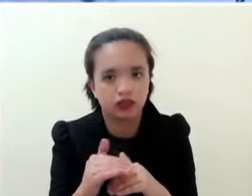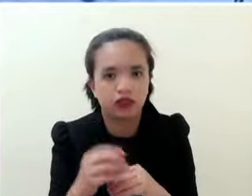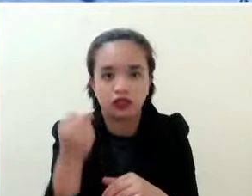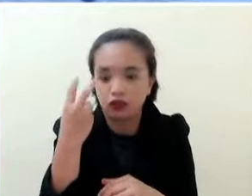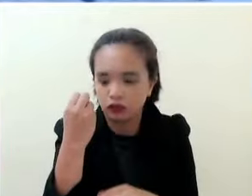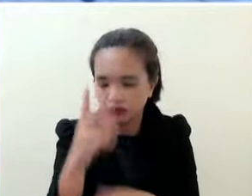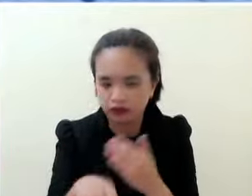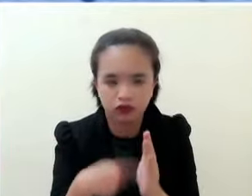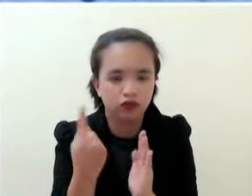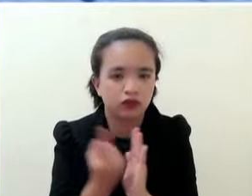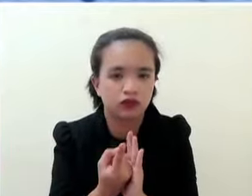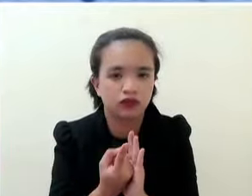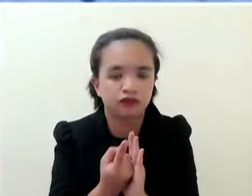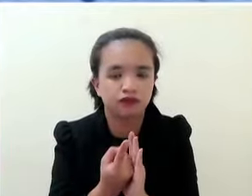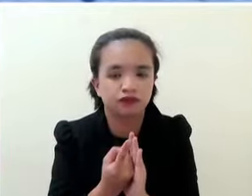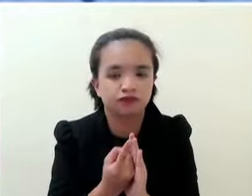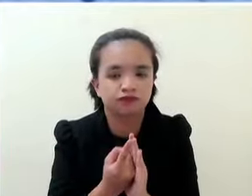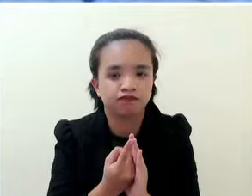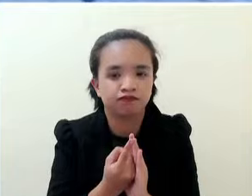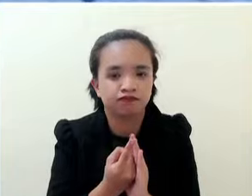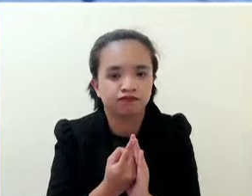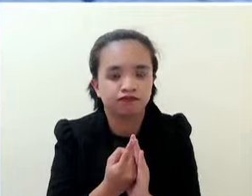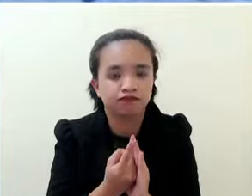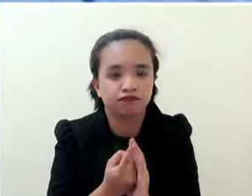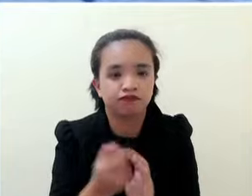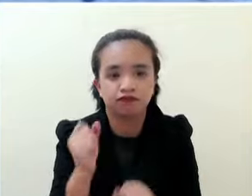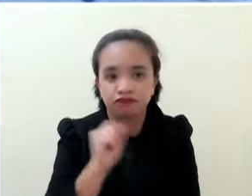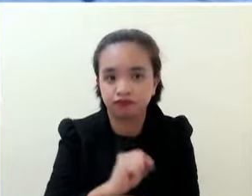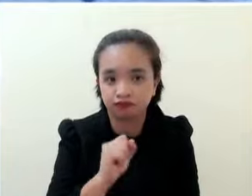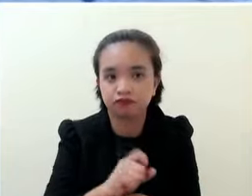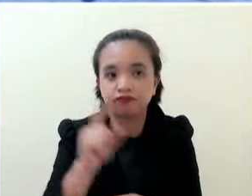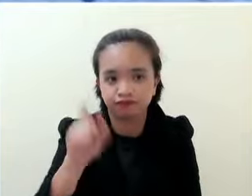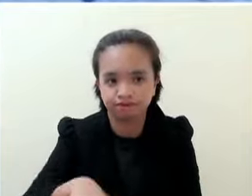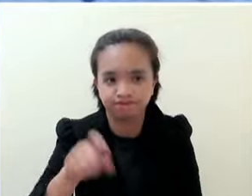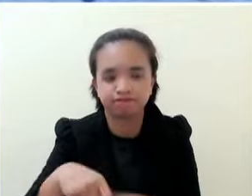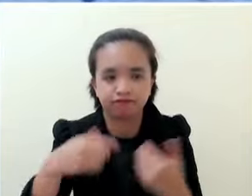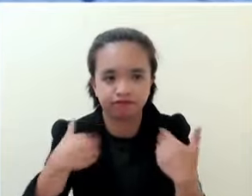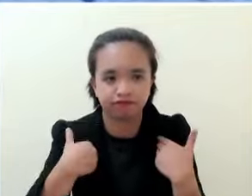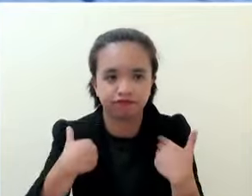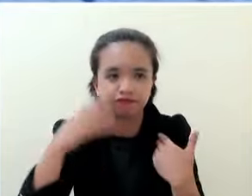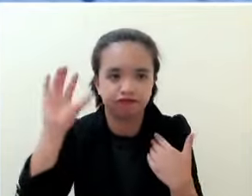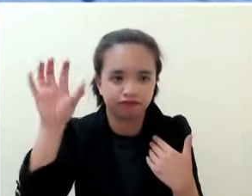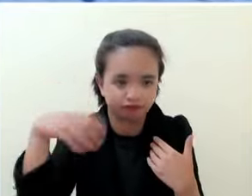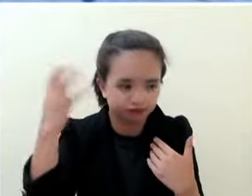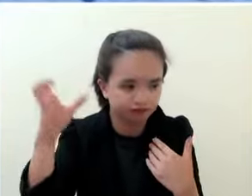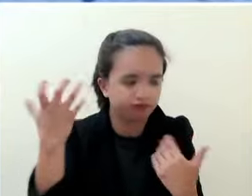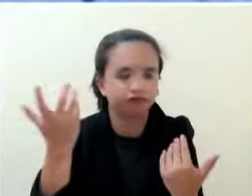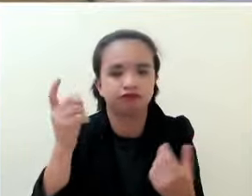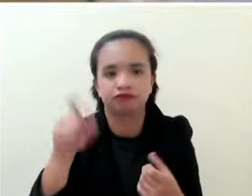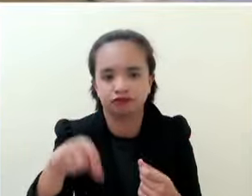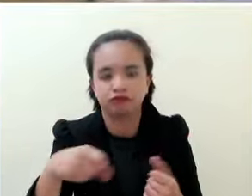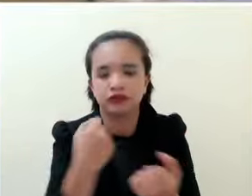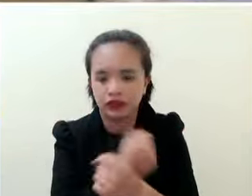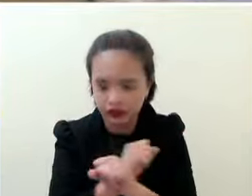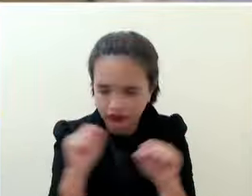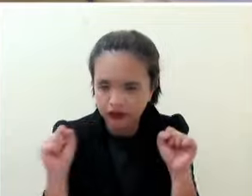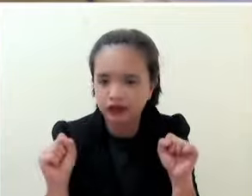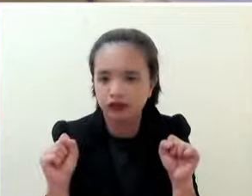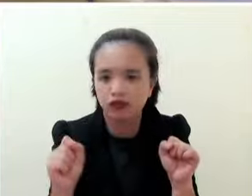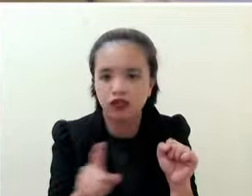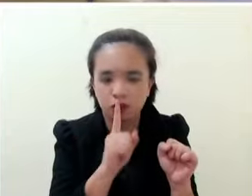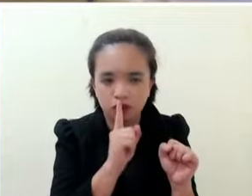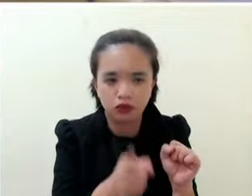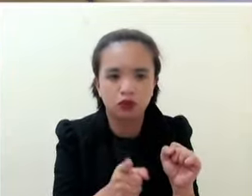hours. Yung home working condition, kailangan may ambulansya na, kailangan na safe na. Talagang